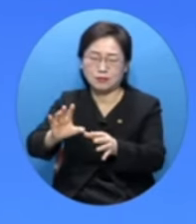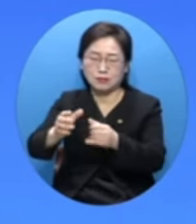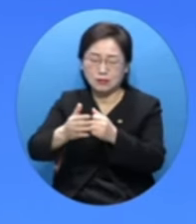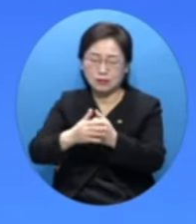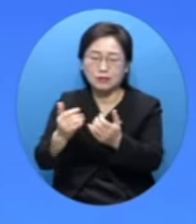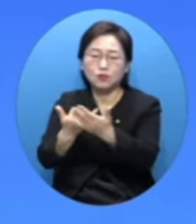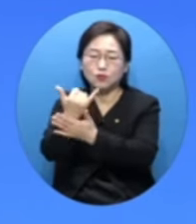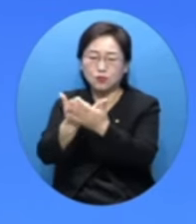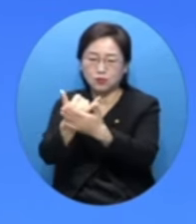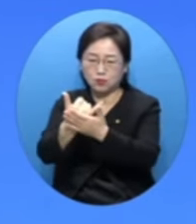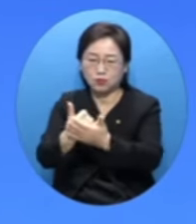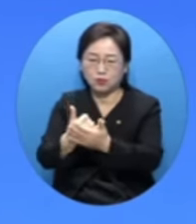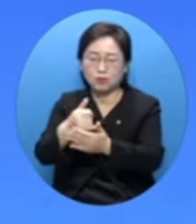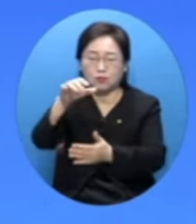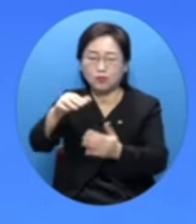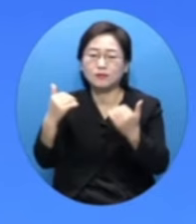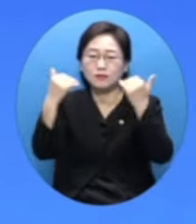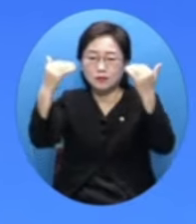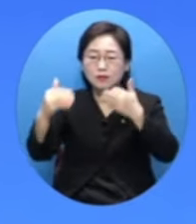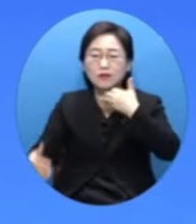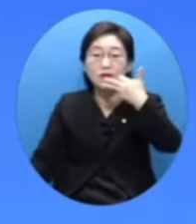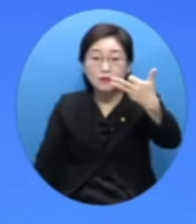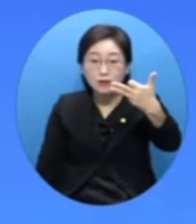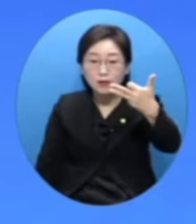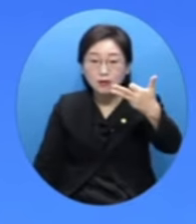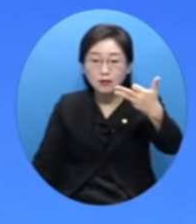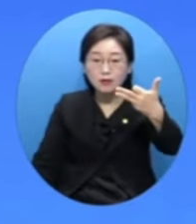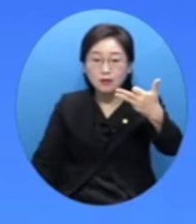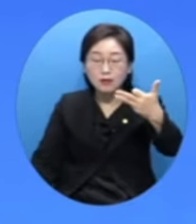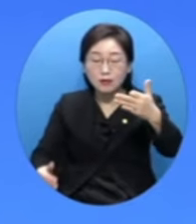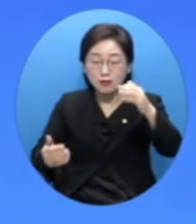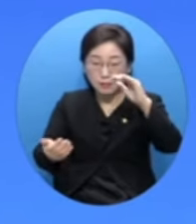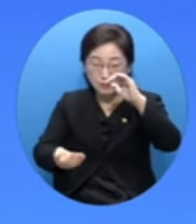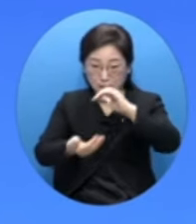자라고 18살이 되면 사회로 나가야 되는데